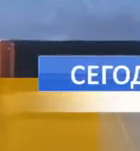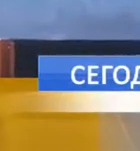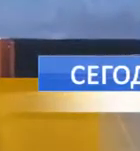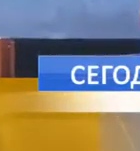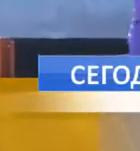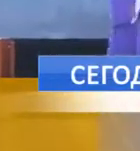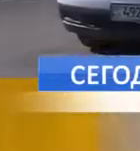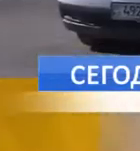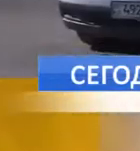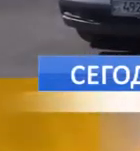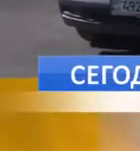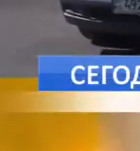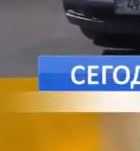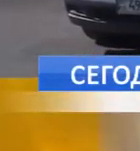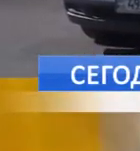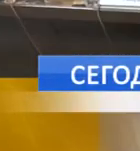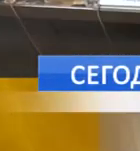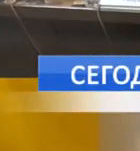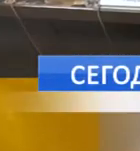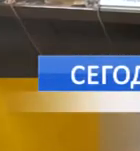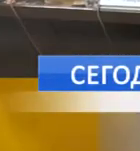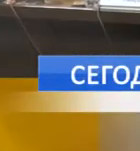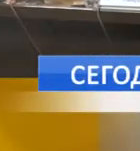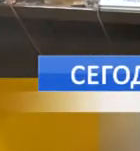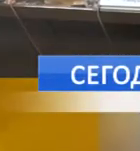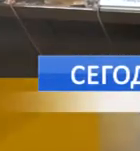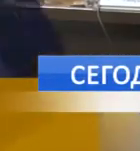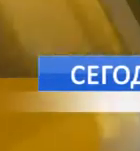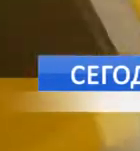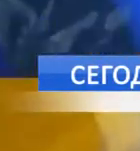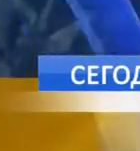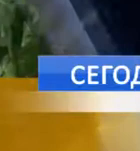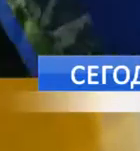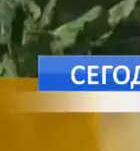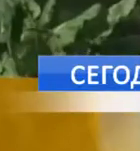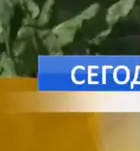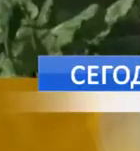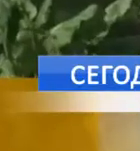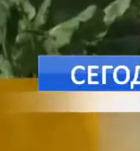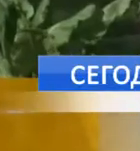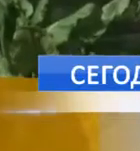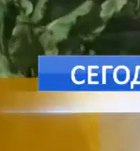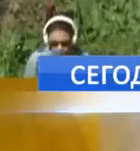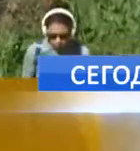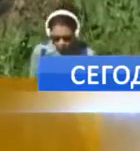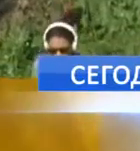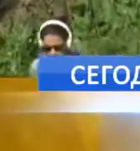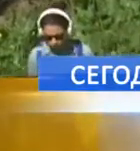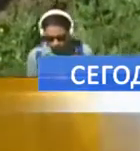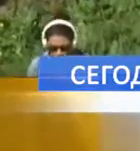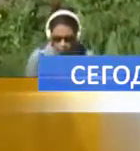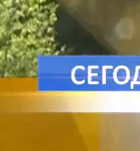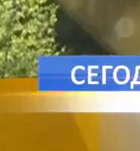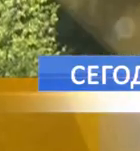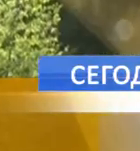Факт смерти ребенка от менингококковой инфекции зарегистрирован в Талдыкургане. По горам, по долам. Пешую прогулку